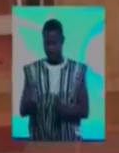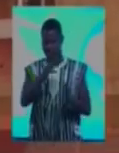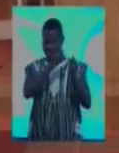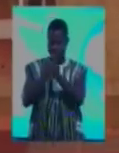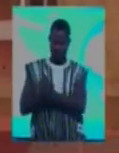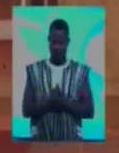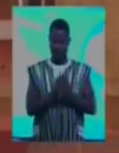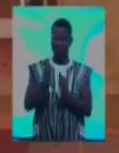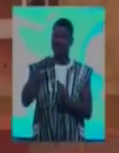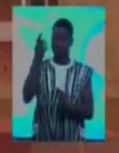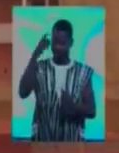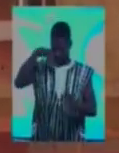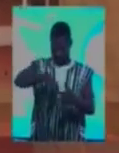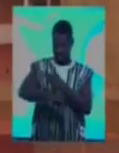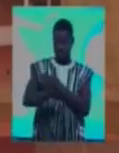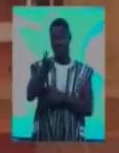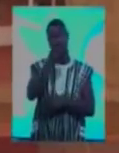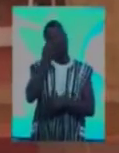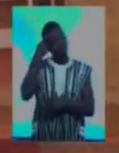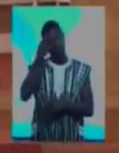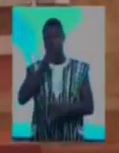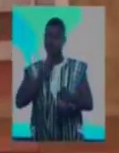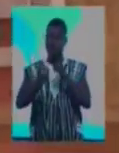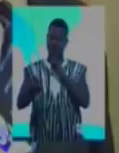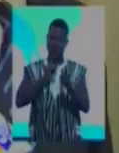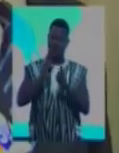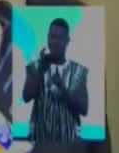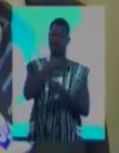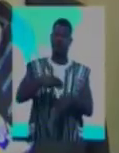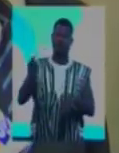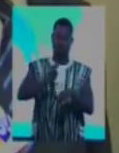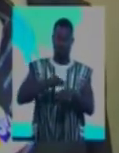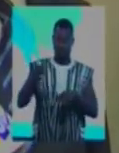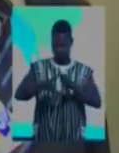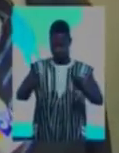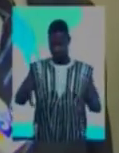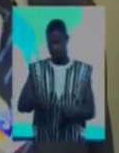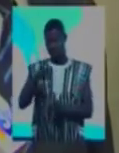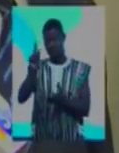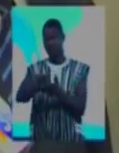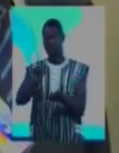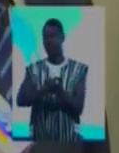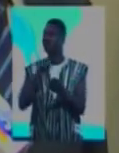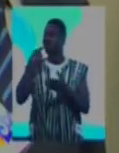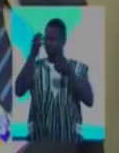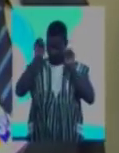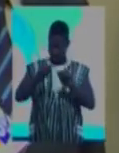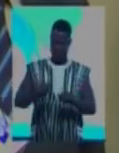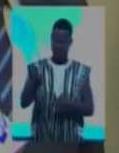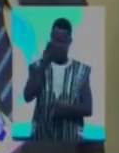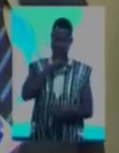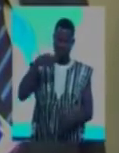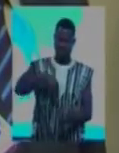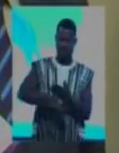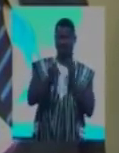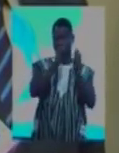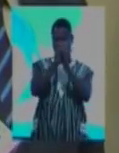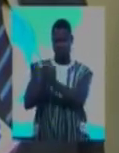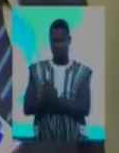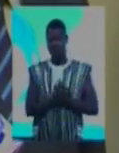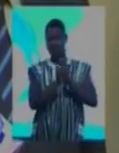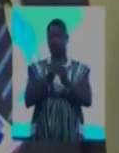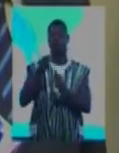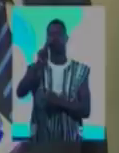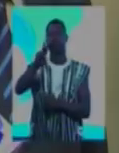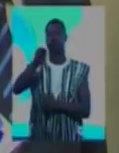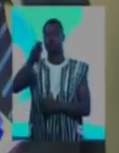qui interviennent dans ce domaine-là pour se parler et pouvoir mettre en place des textes qui puissent, au niveau de l'ensemble de